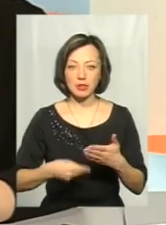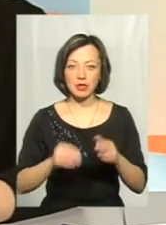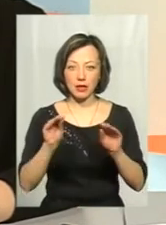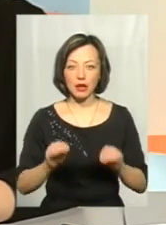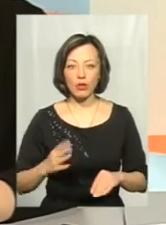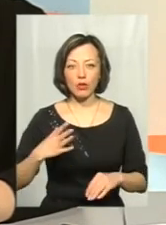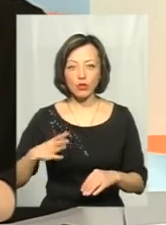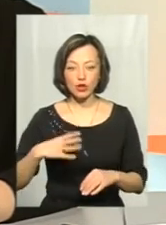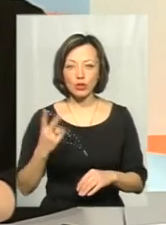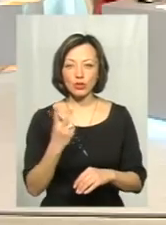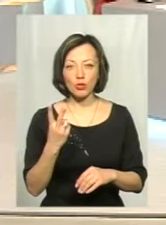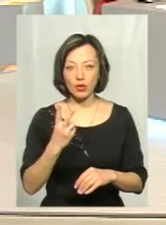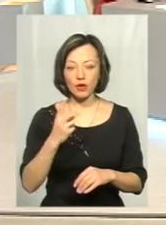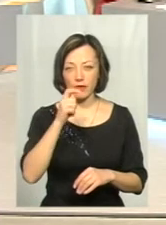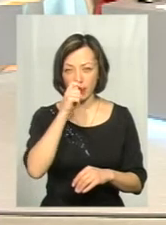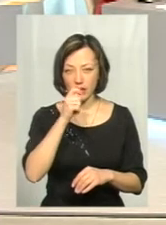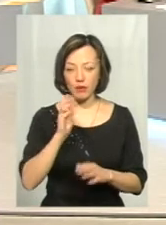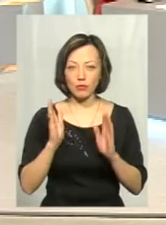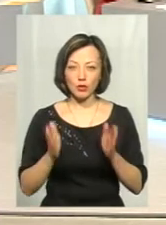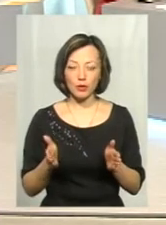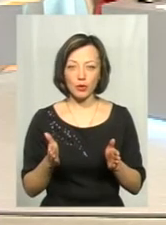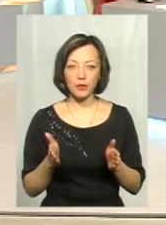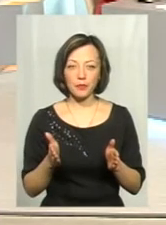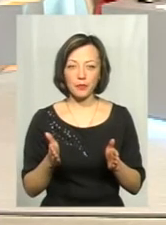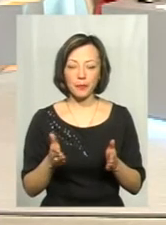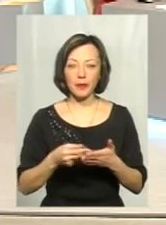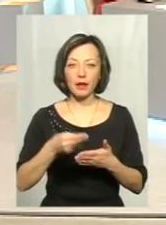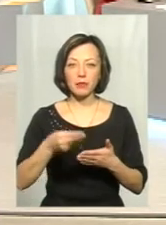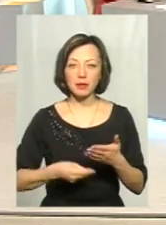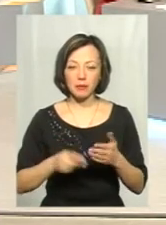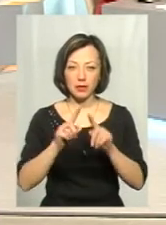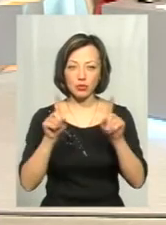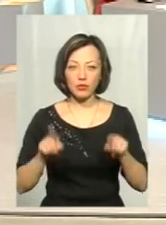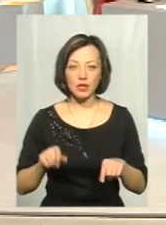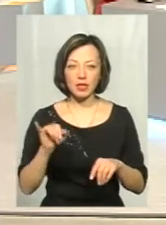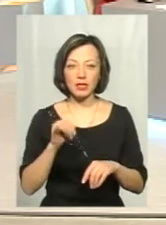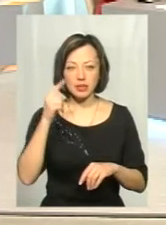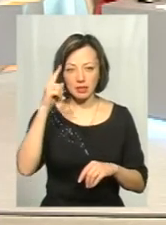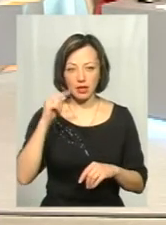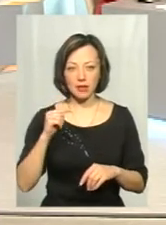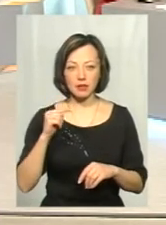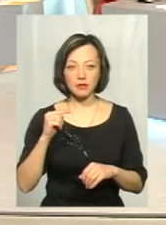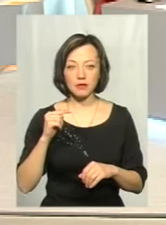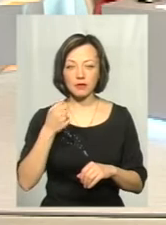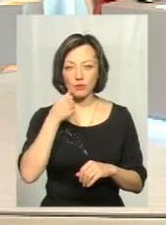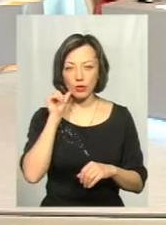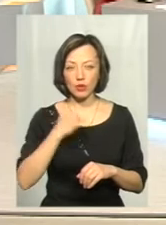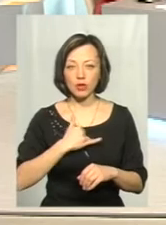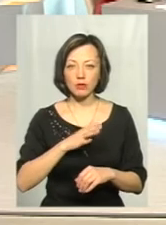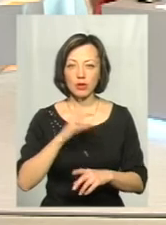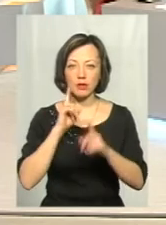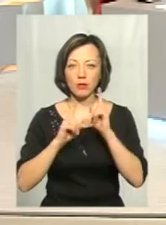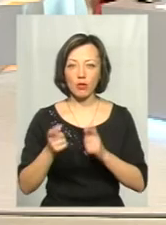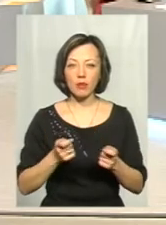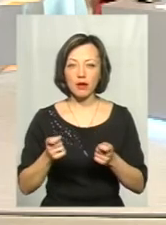Ми очікуємо, що з 2 квітня ми будемо вже підписувати, і, знаєте, от прямо вчора у нас була нарада в